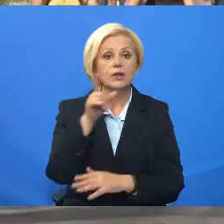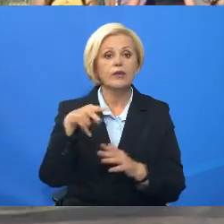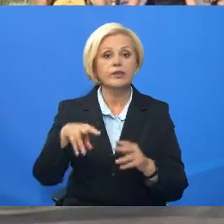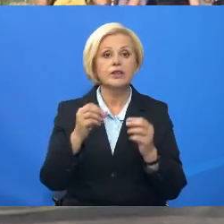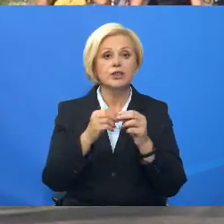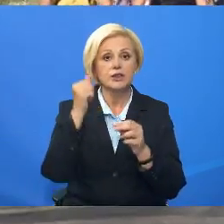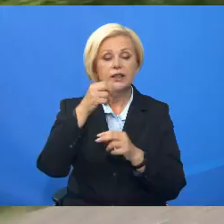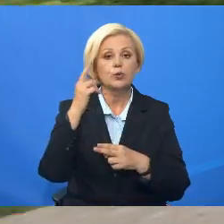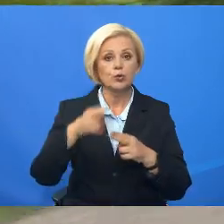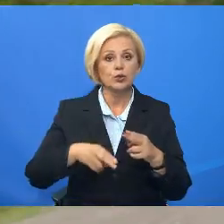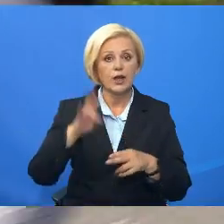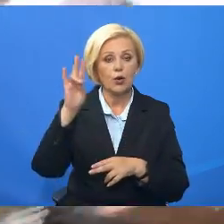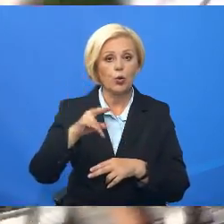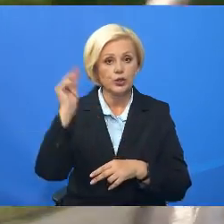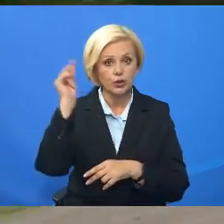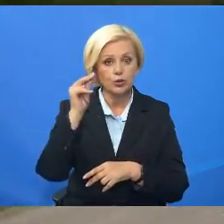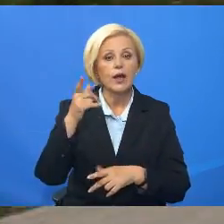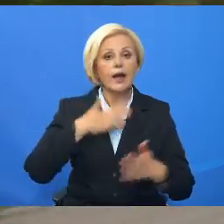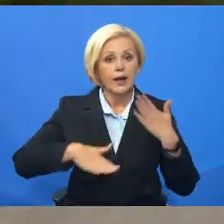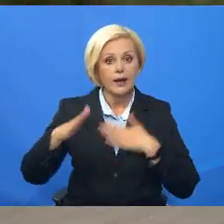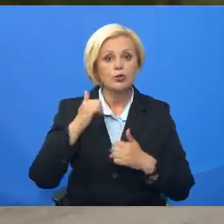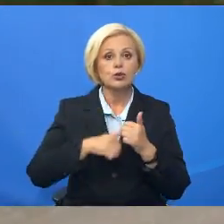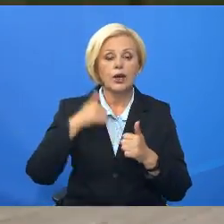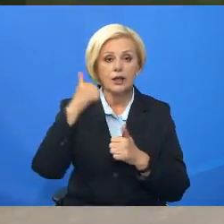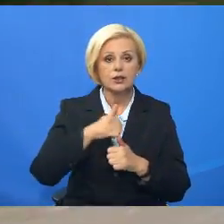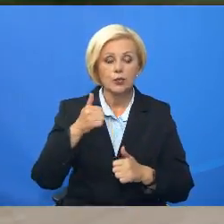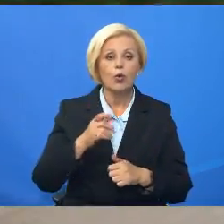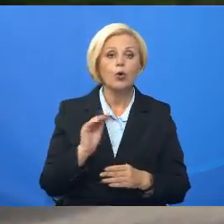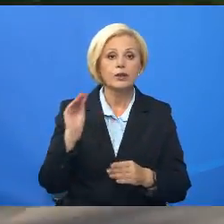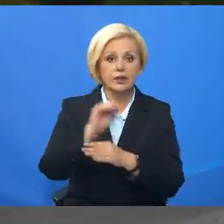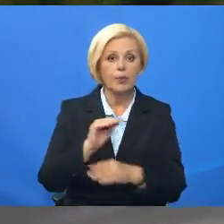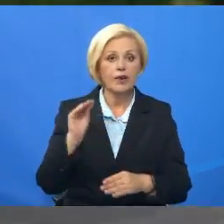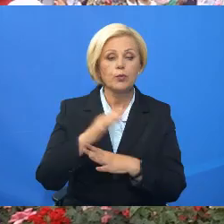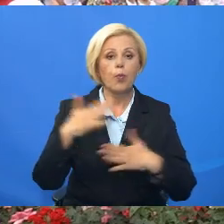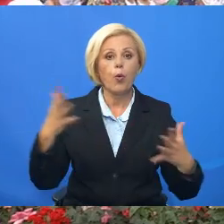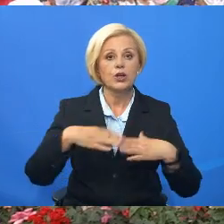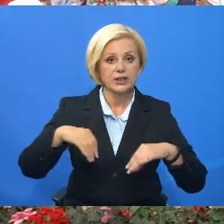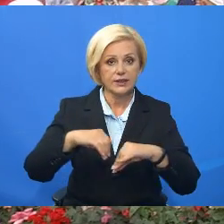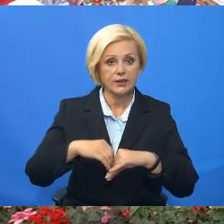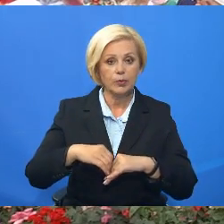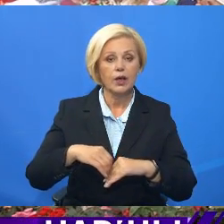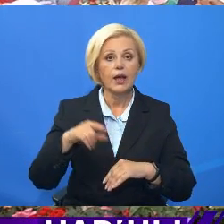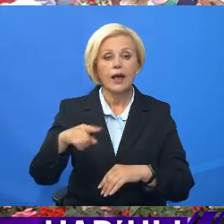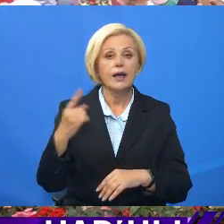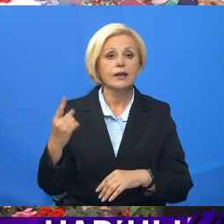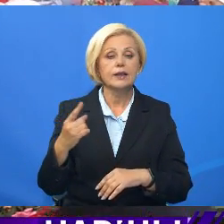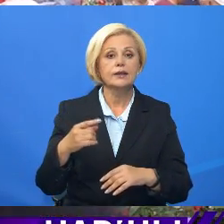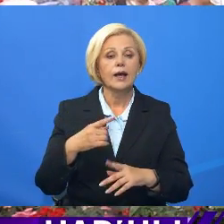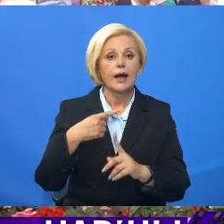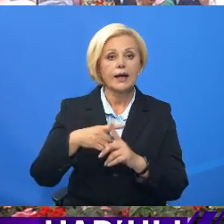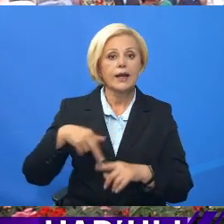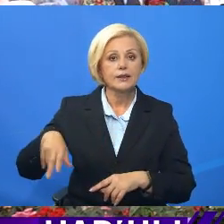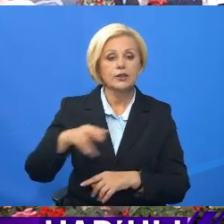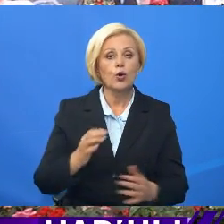скончыў семінарыю. Свяшэнаслужыцеля радуе, што з кожным годам даходу далучаецца ўсё больш сем'яў. Этот велахрэсны ход аб'єдняет очень